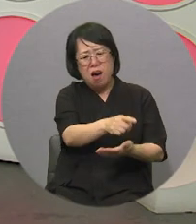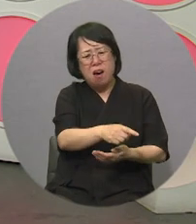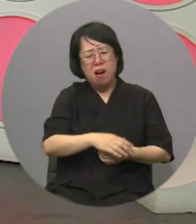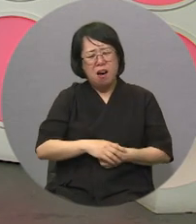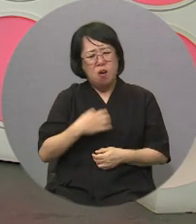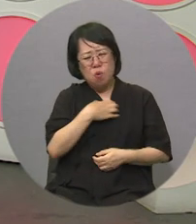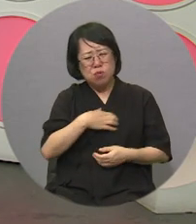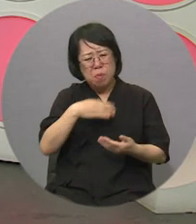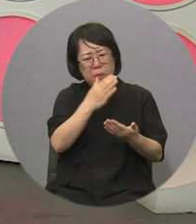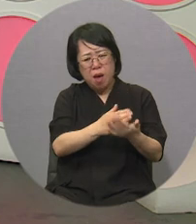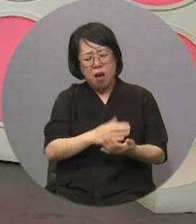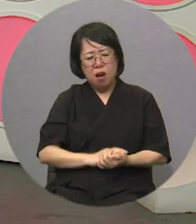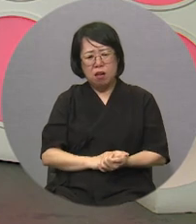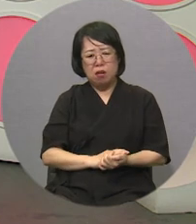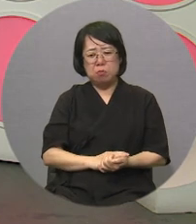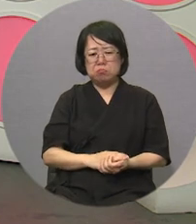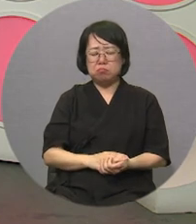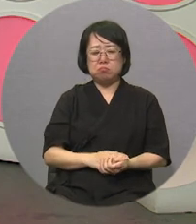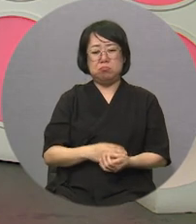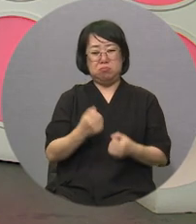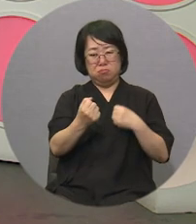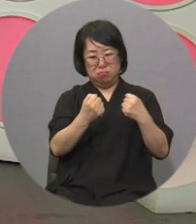걱정은 계속